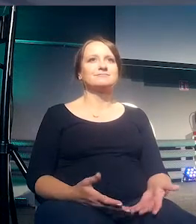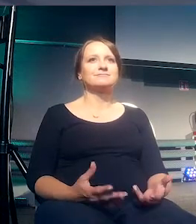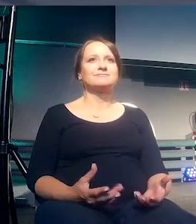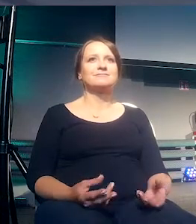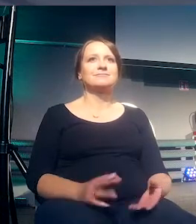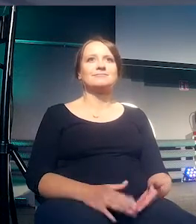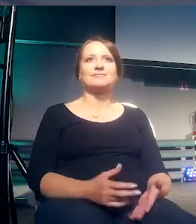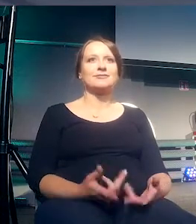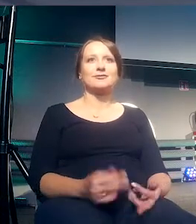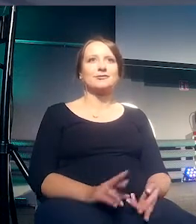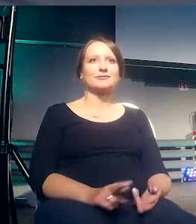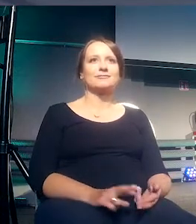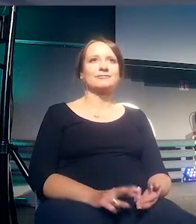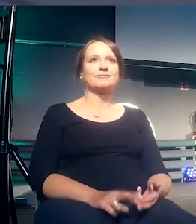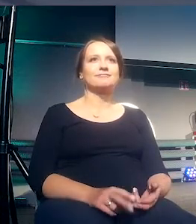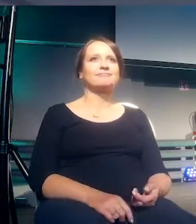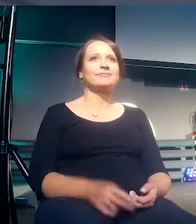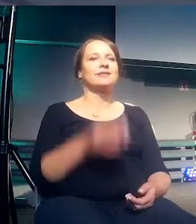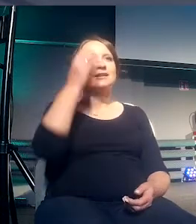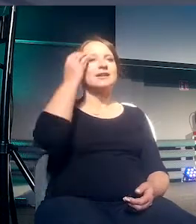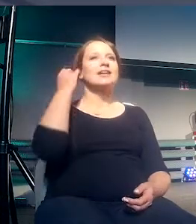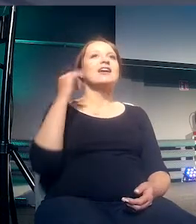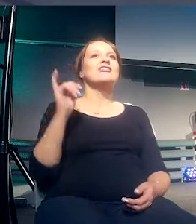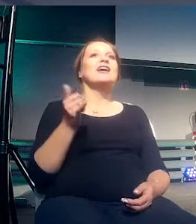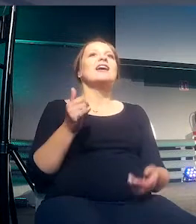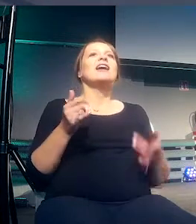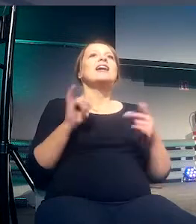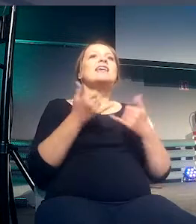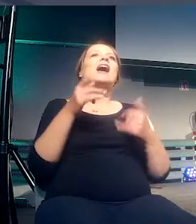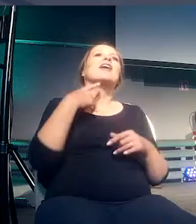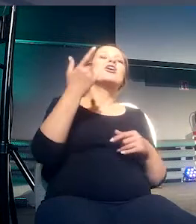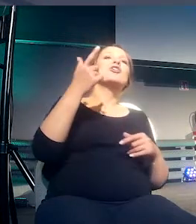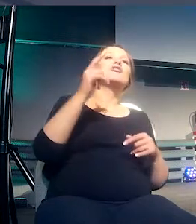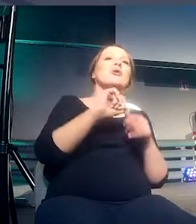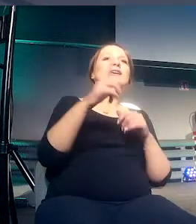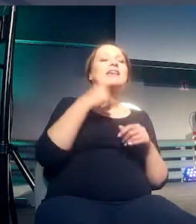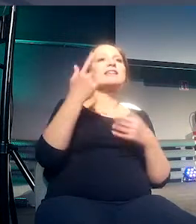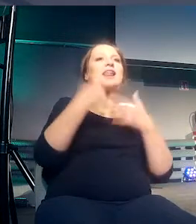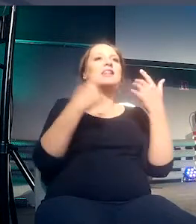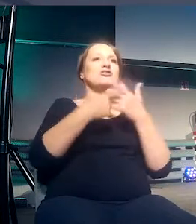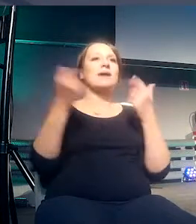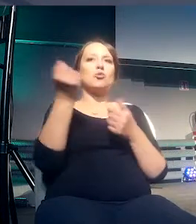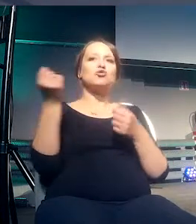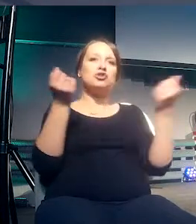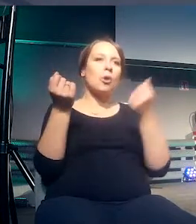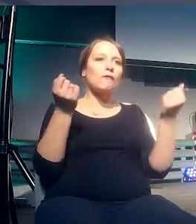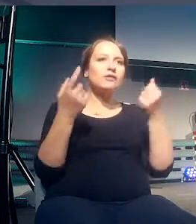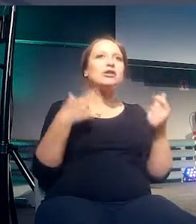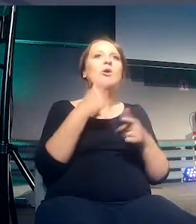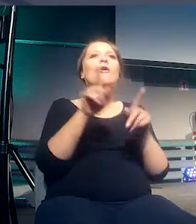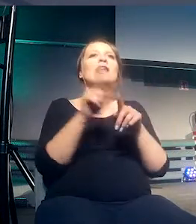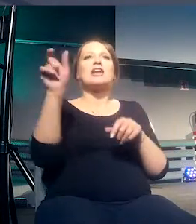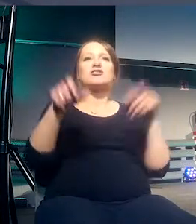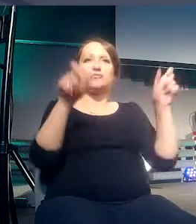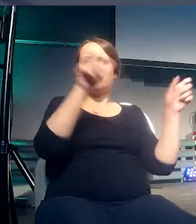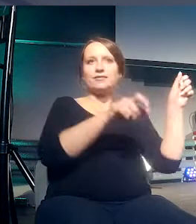doświadczenia, wiążą się z tymi trzema obszarami. Skomplikowana jest liczba użytkowników, skomplikowane